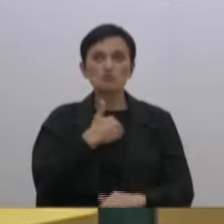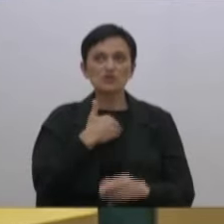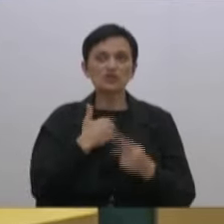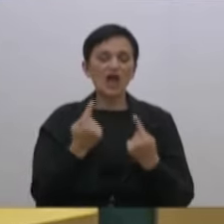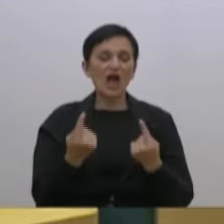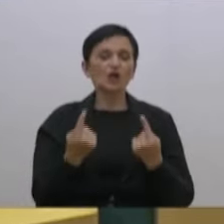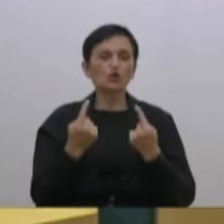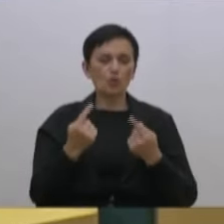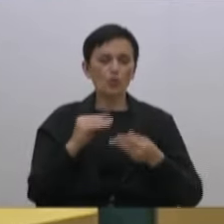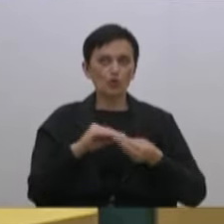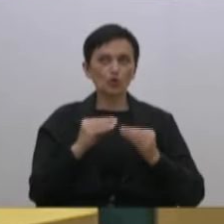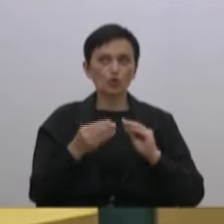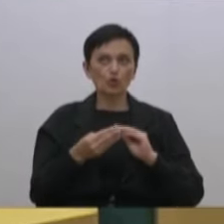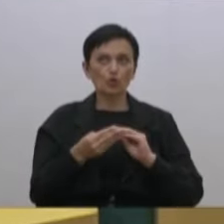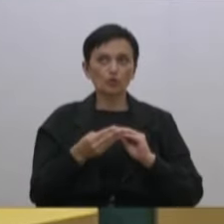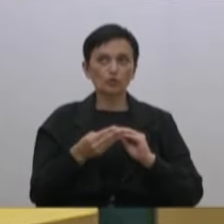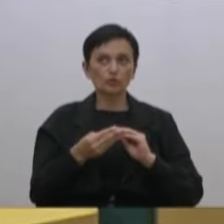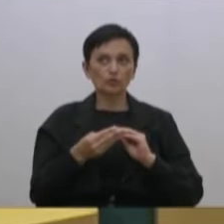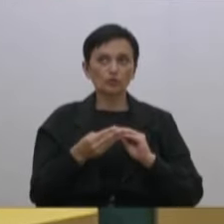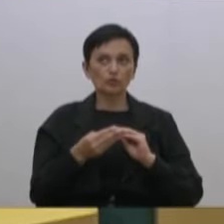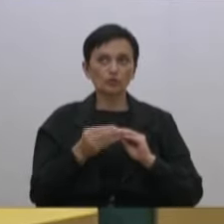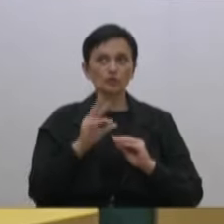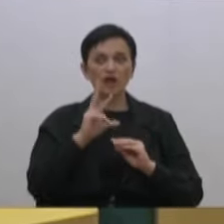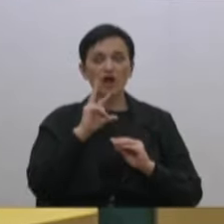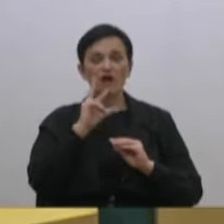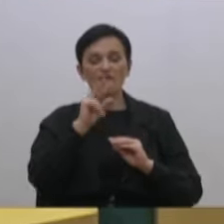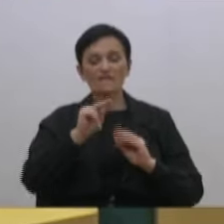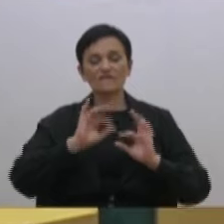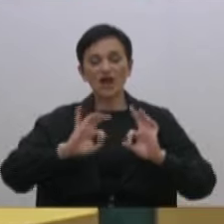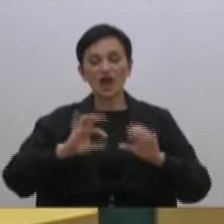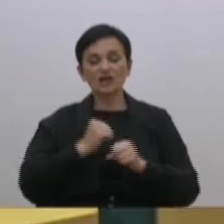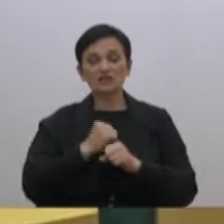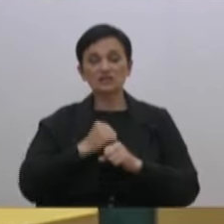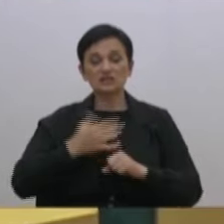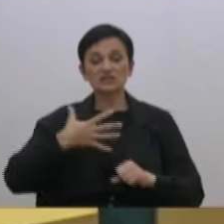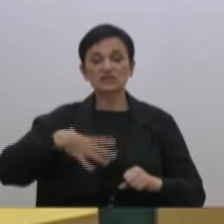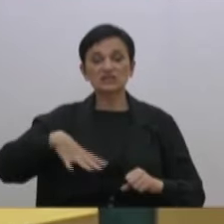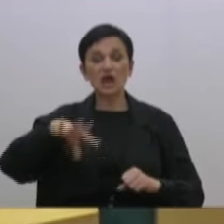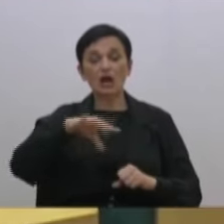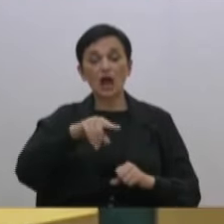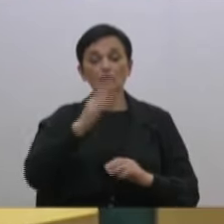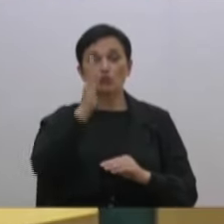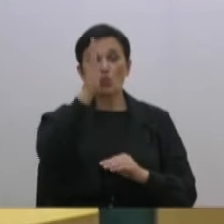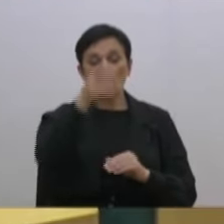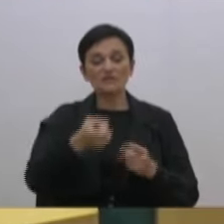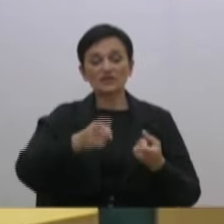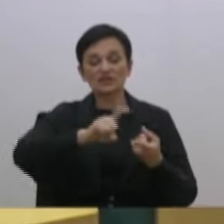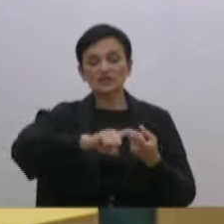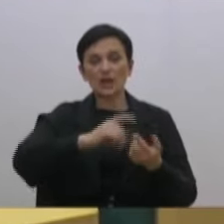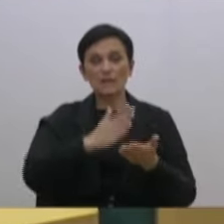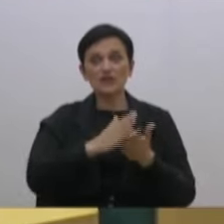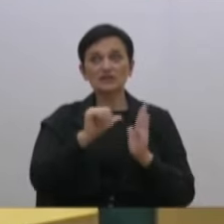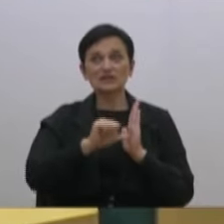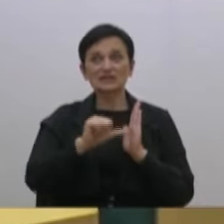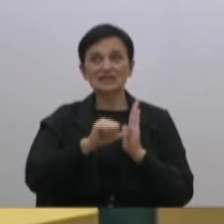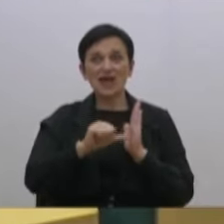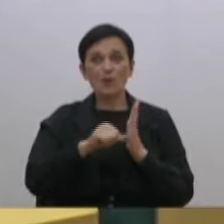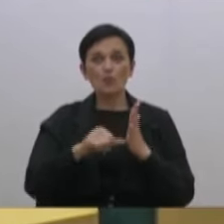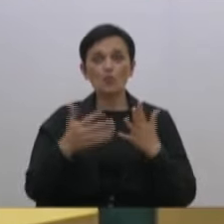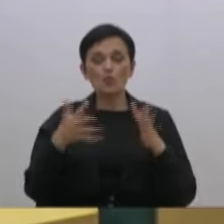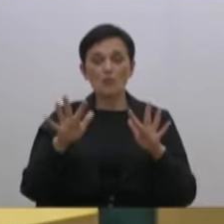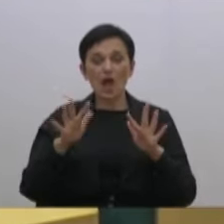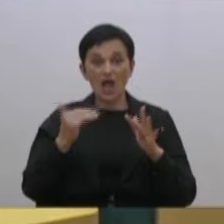გლობალურ გამოწვევებზე გავაკეთო აქცენტი, იმიტომ რომ დღეს საქართველოს მომავალი ამაზეა დამოკიდებული. 60-ზე მეტი კონფლიქტი